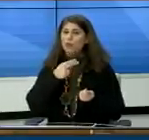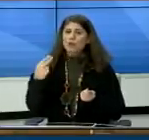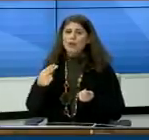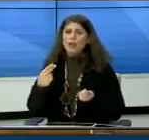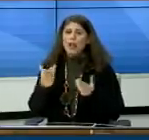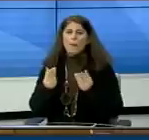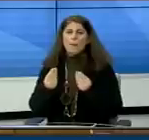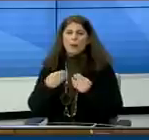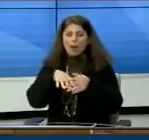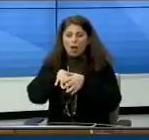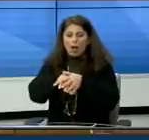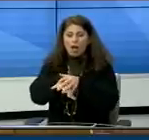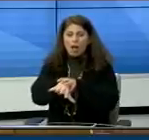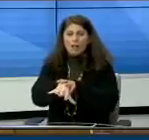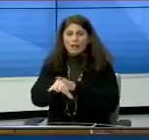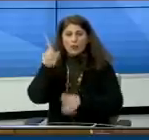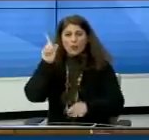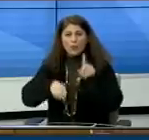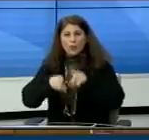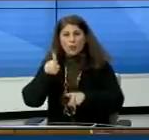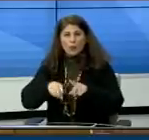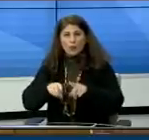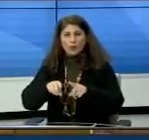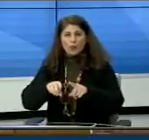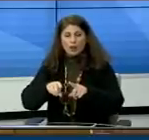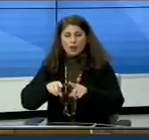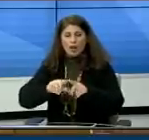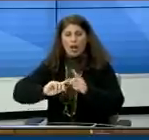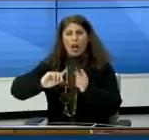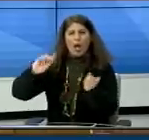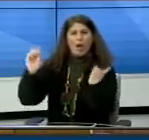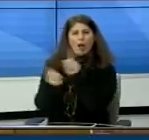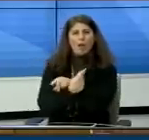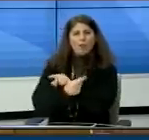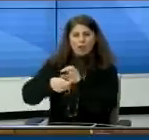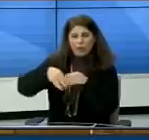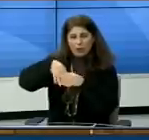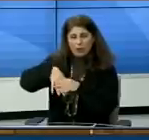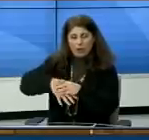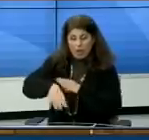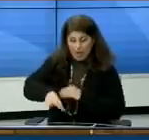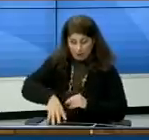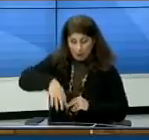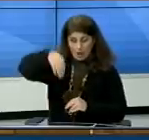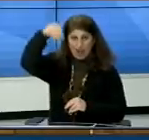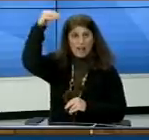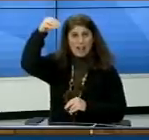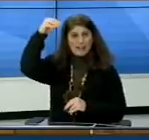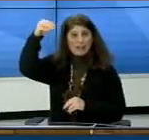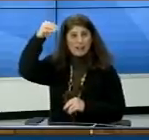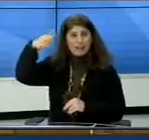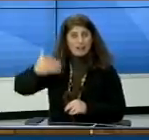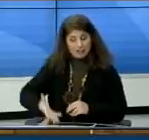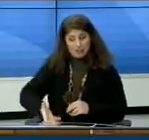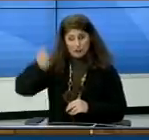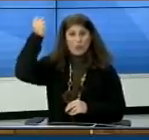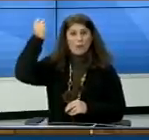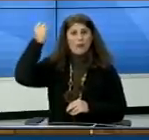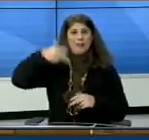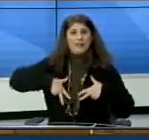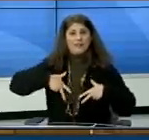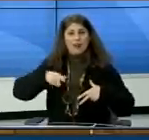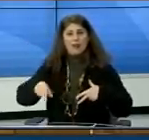μαλακό γάντι που συχνά φοριέται και ανάποδα. Αυτό το γάντι λοιπόν η κυβέρνηση το σηκώνει, όσο προσχηματικό και